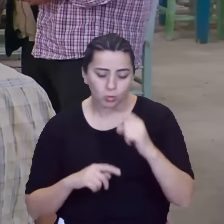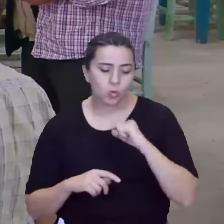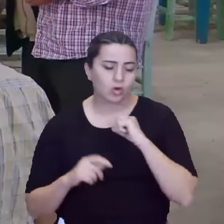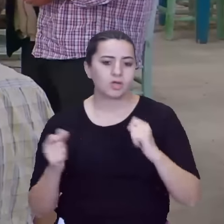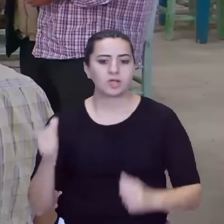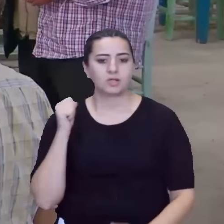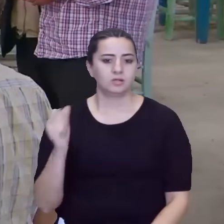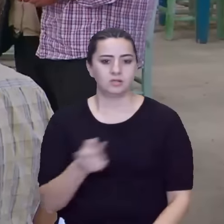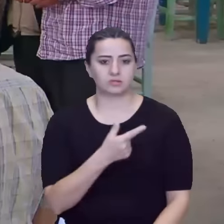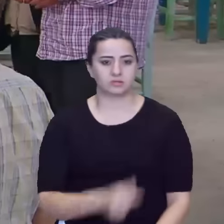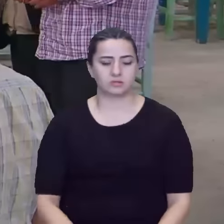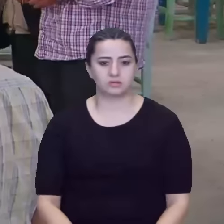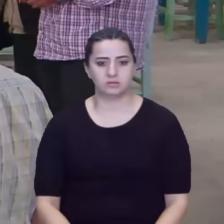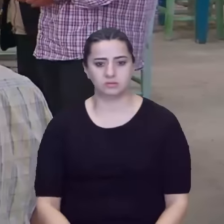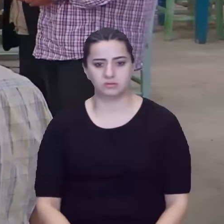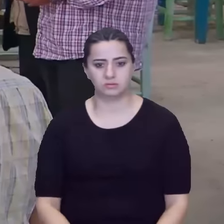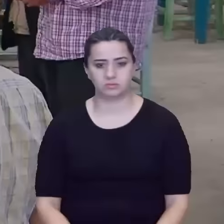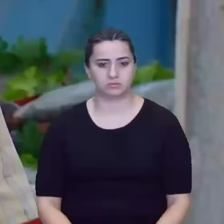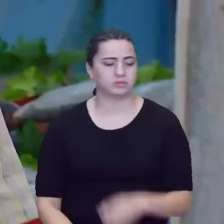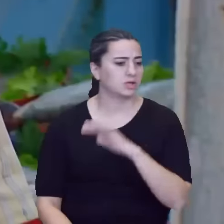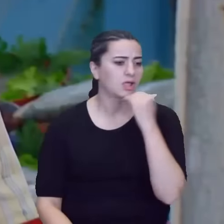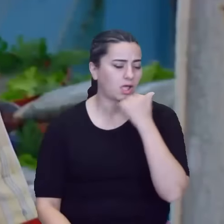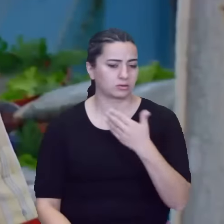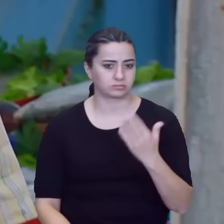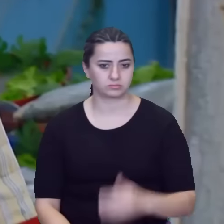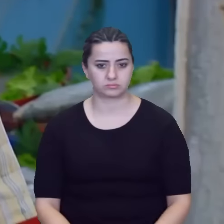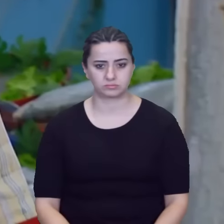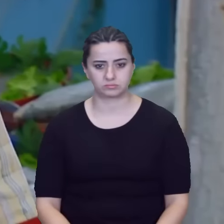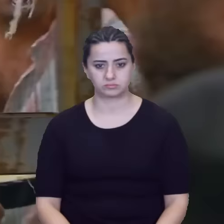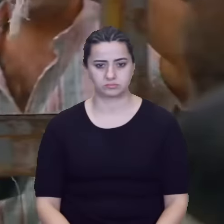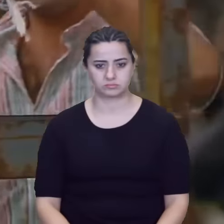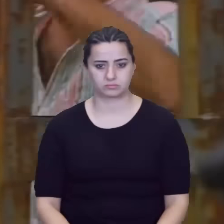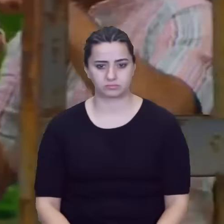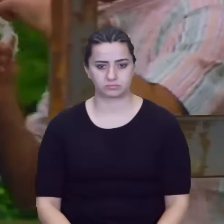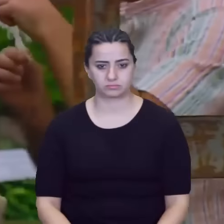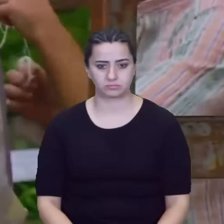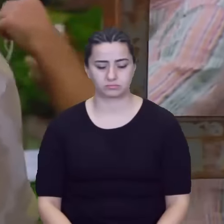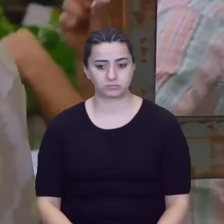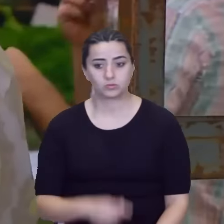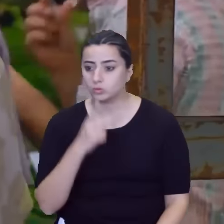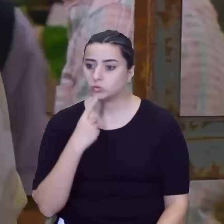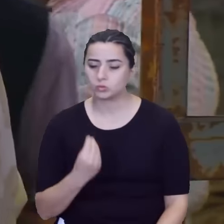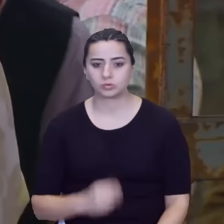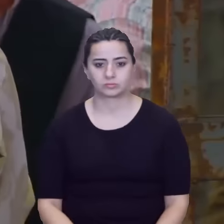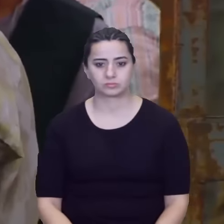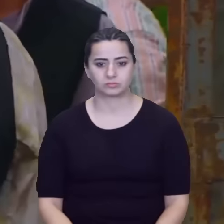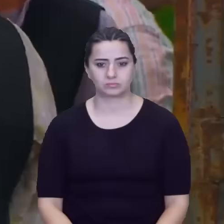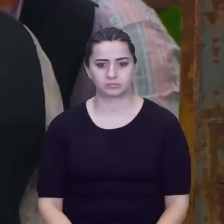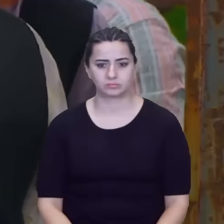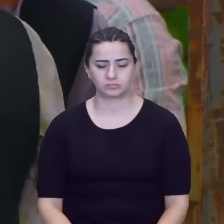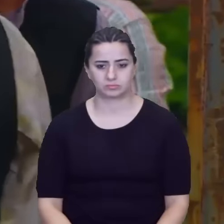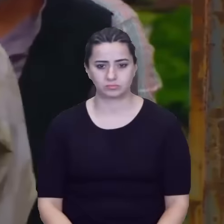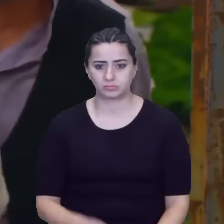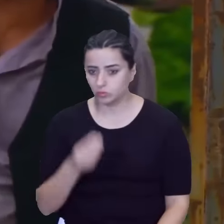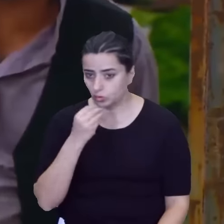geriye kaçar gider. Sen bilirsen yiyin abi yalan söylüyor. Seyre sonradan katılanlar uzakta duruyorlar. Abi güzel. Vallahi güzel. Yiyin. Ya bak ya bak. Bedavun